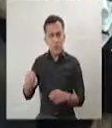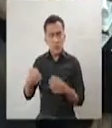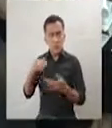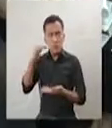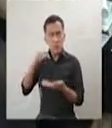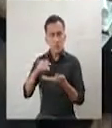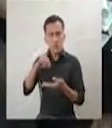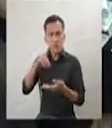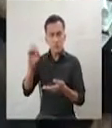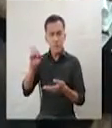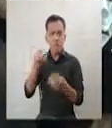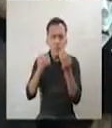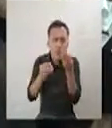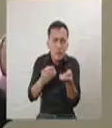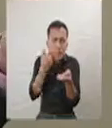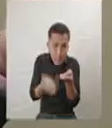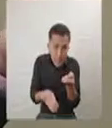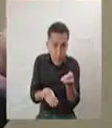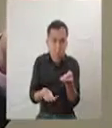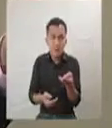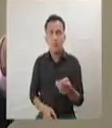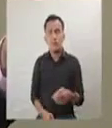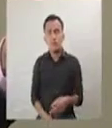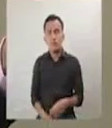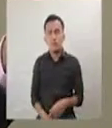than 1% ang mortality rate